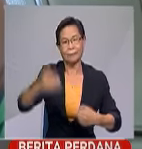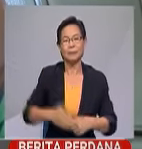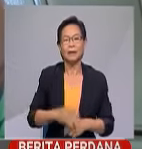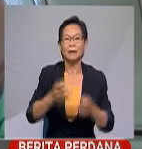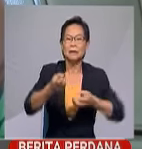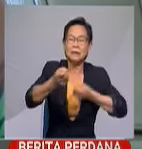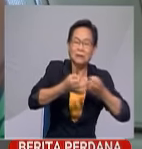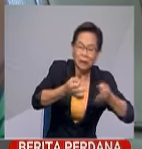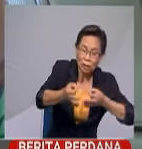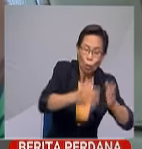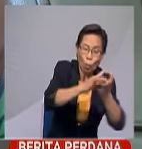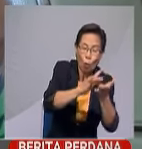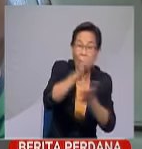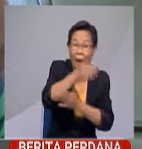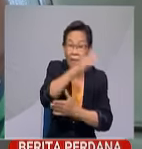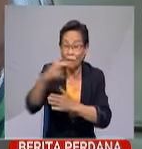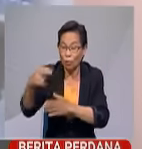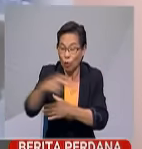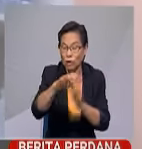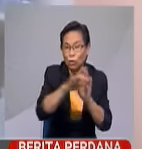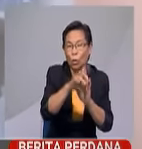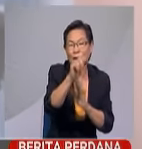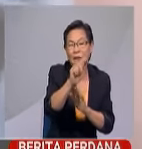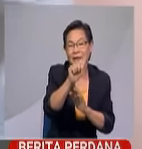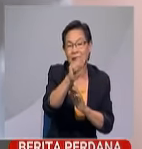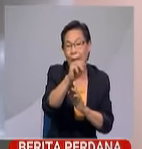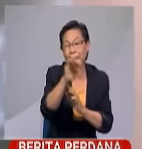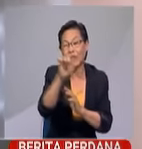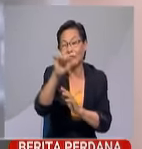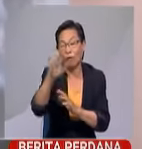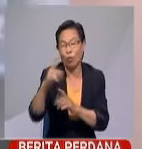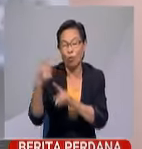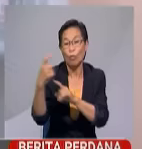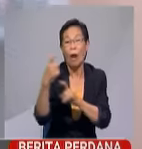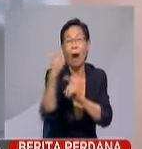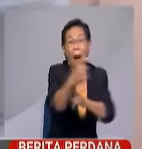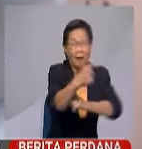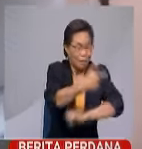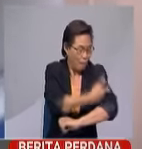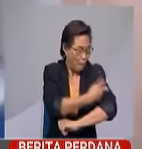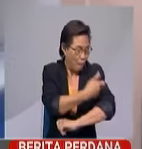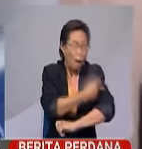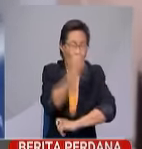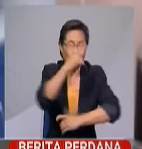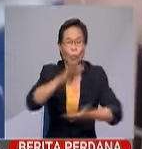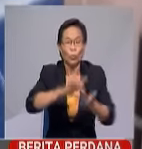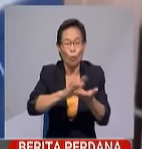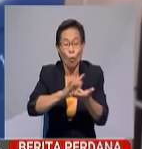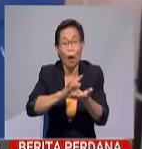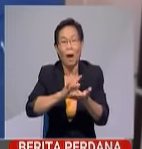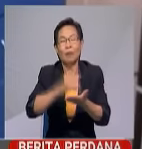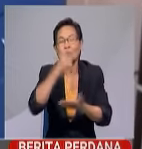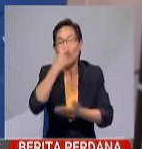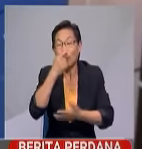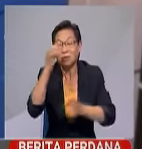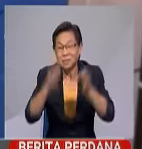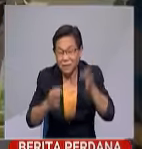Beliau menjelaskan ubat antiviral seperti Tamiflu diberi kepada pesakit bagi berawat influenza. Namun jika tanpa vaksin